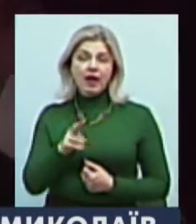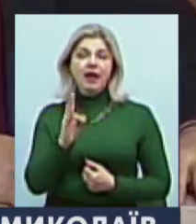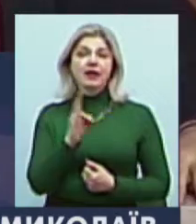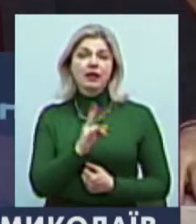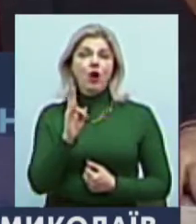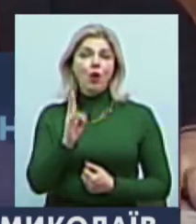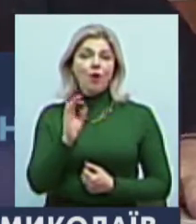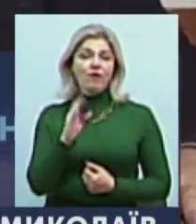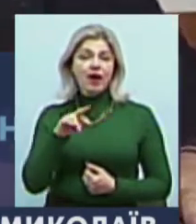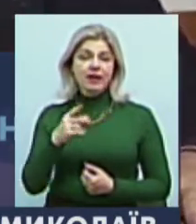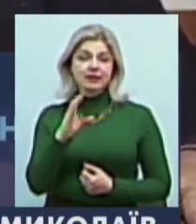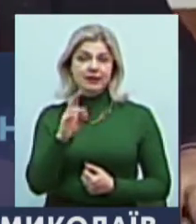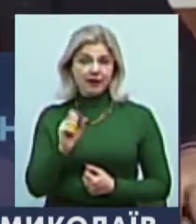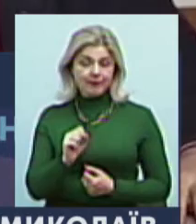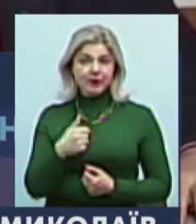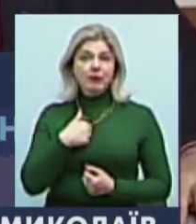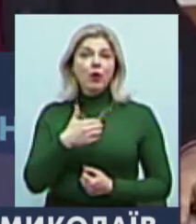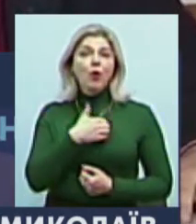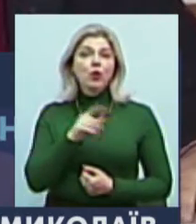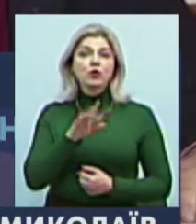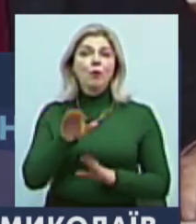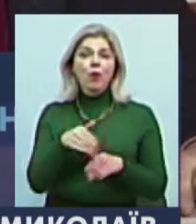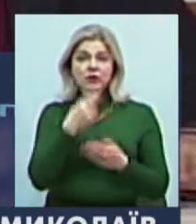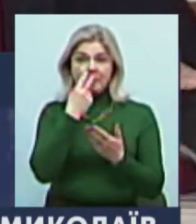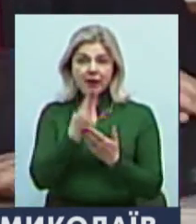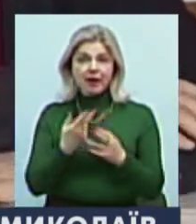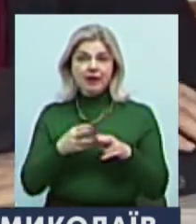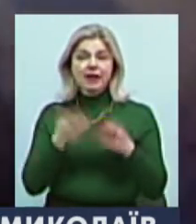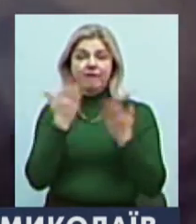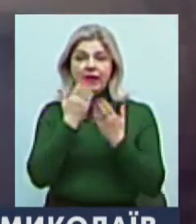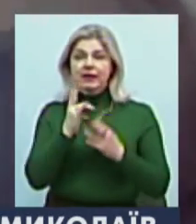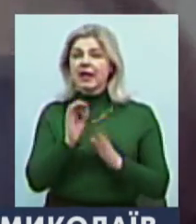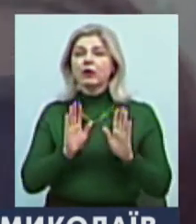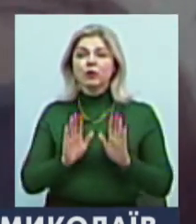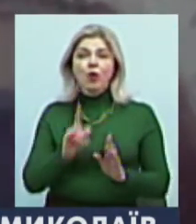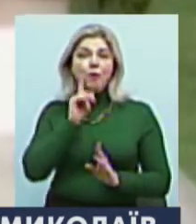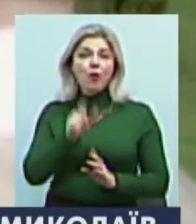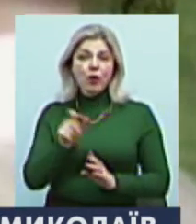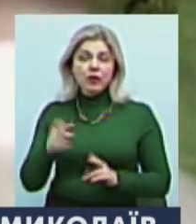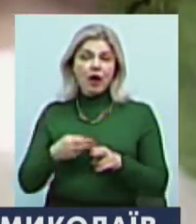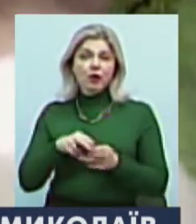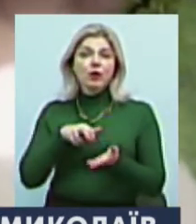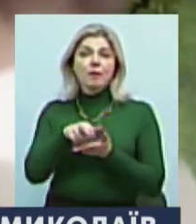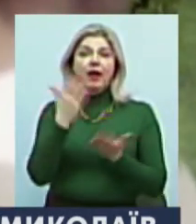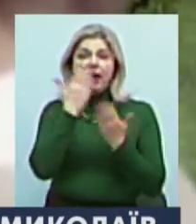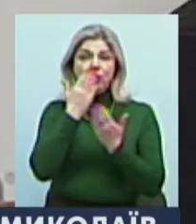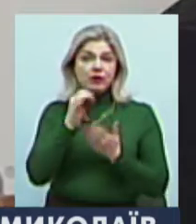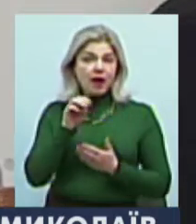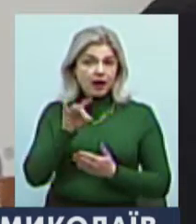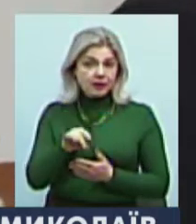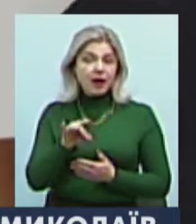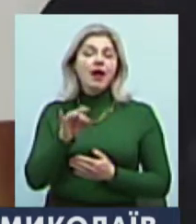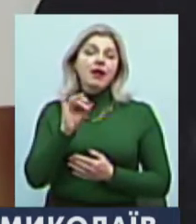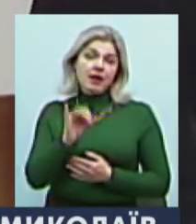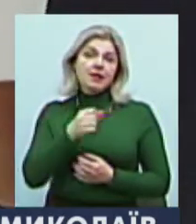Коверська. Мені хочеться, щоб після перегляду цього фільму не лише молодь, яка піде до кінотеатрів, а й старше покоління, пам'ятали